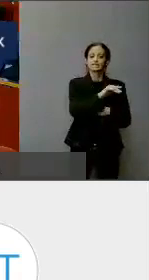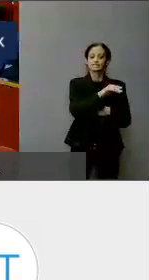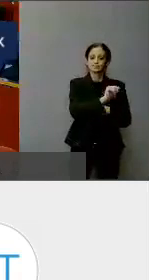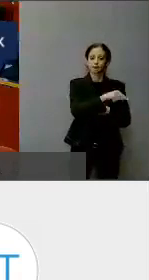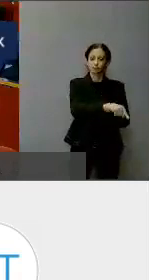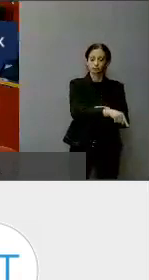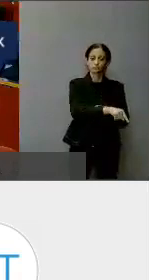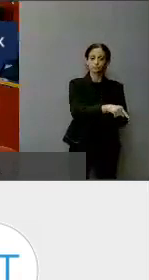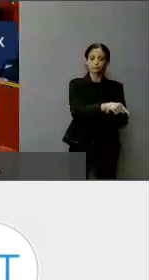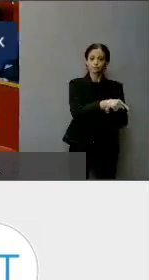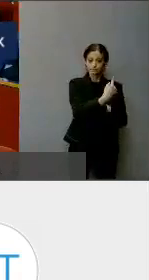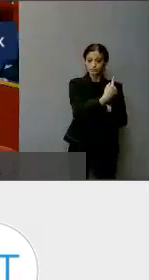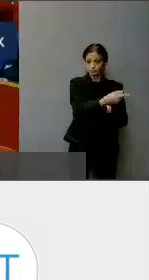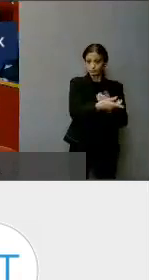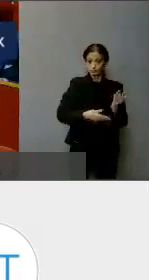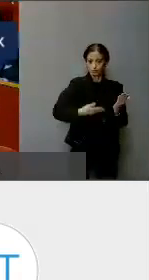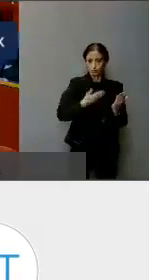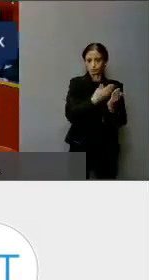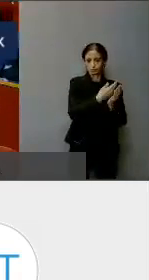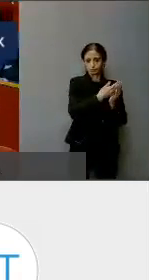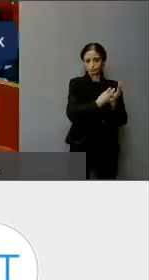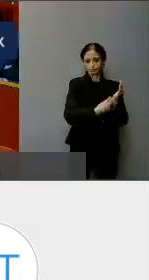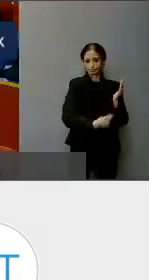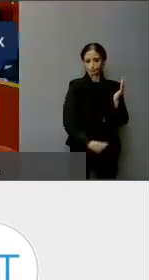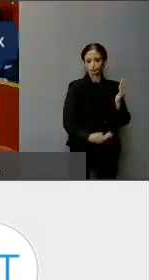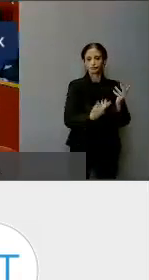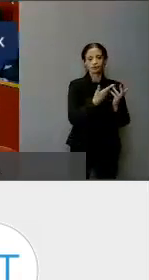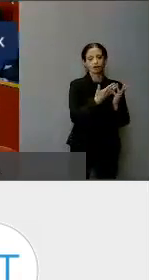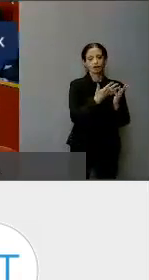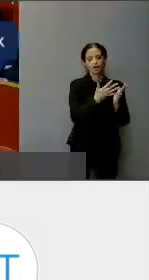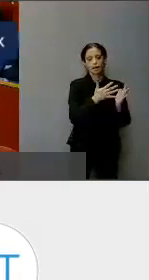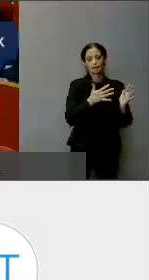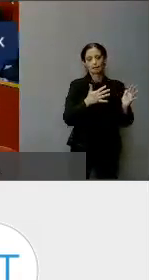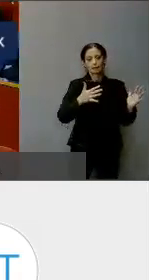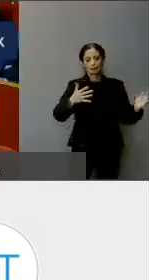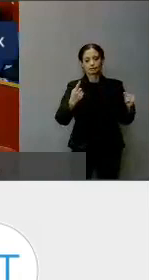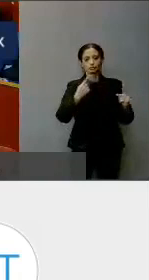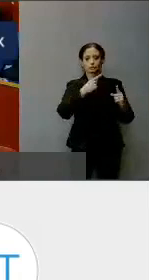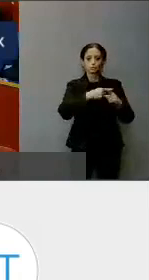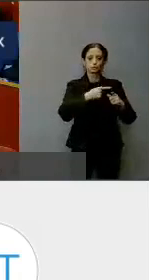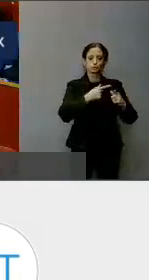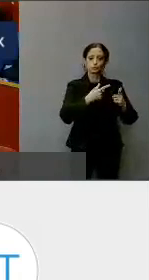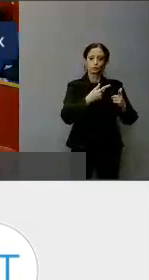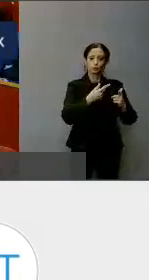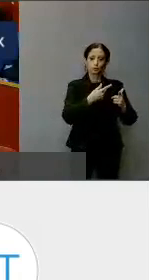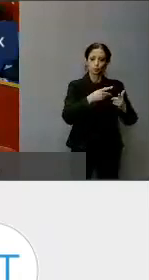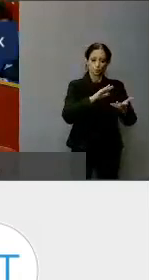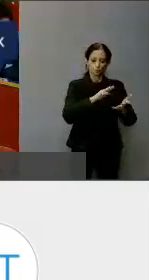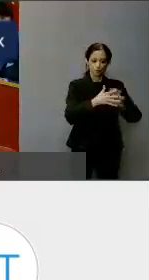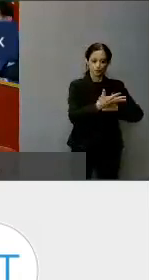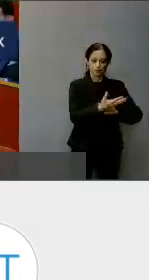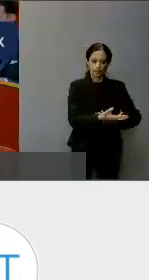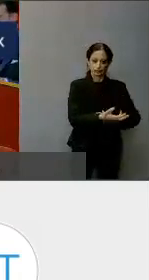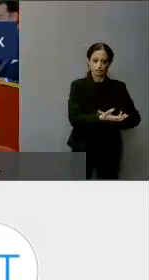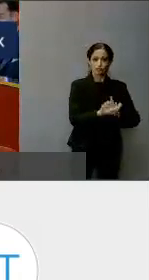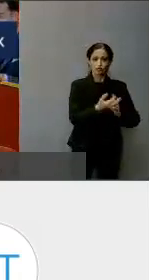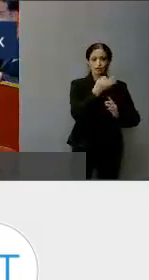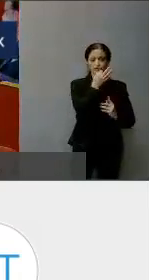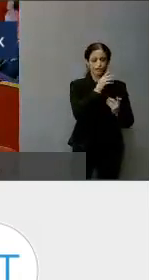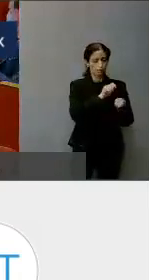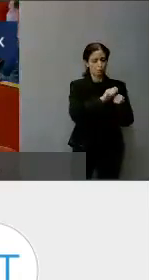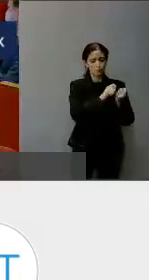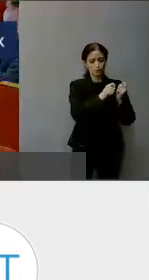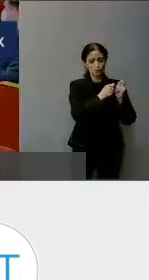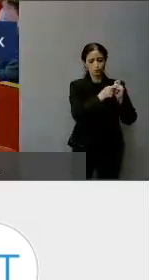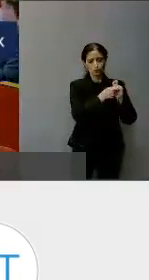appunto vengono proposti un ampliamento e quindi una realizzazione e quindi di una modifica totale di